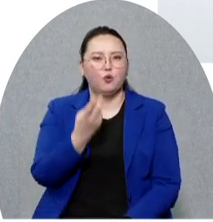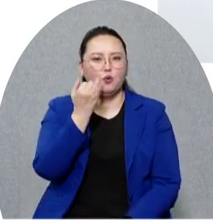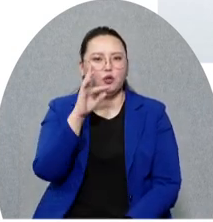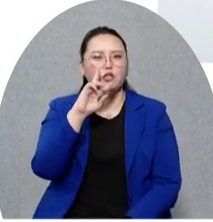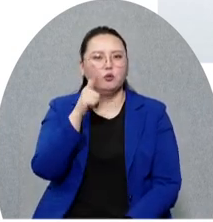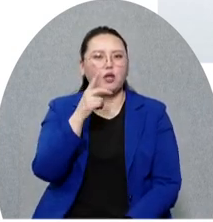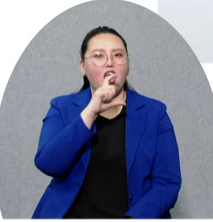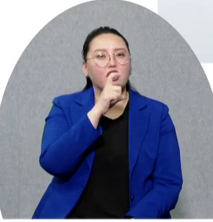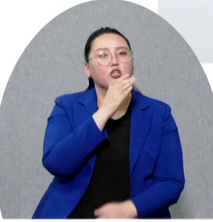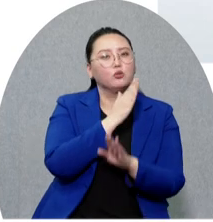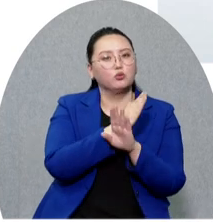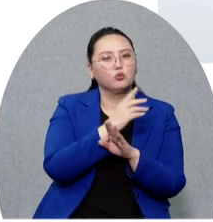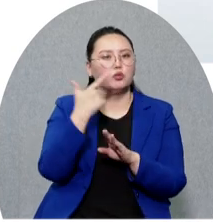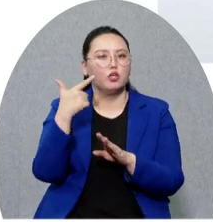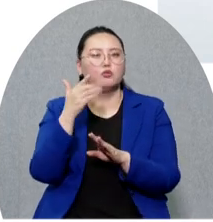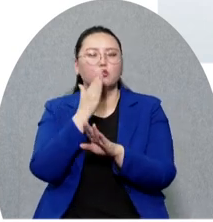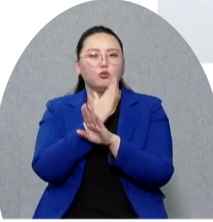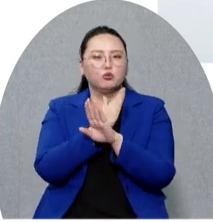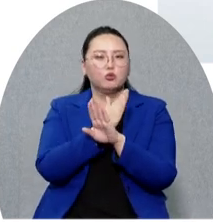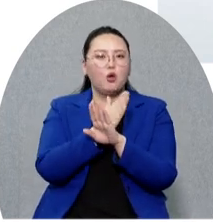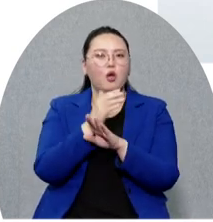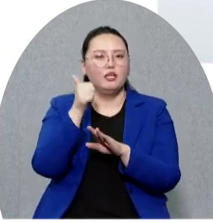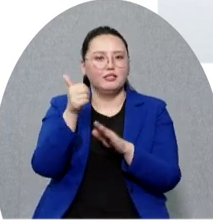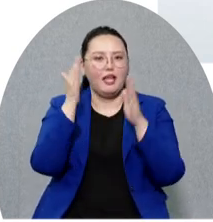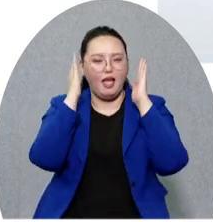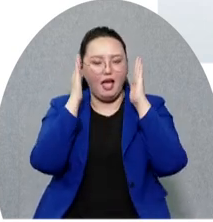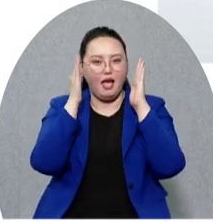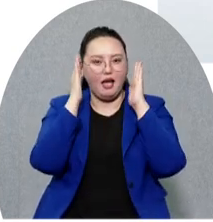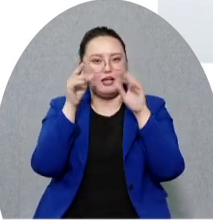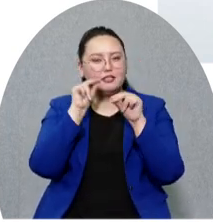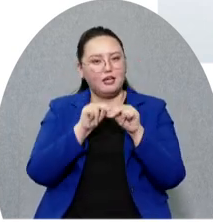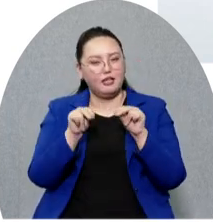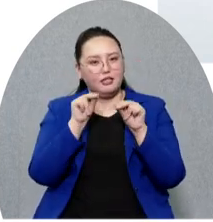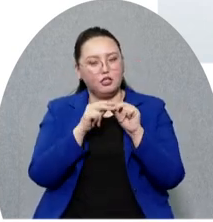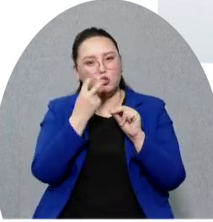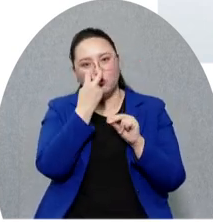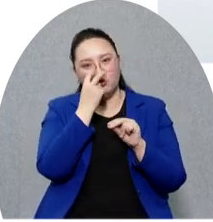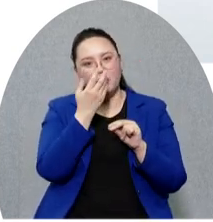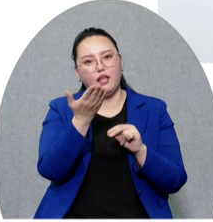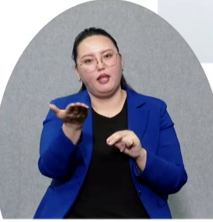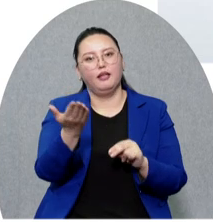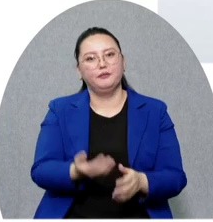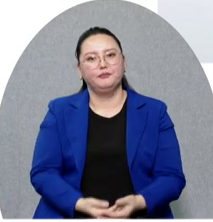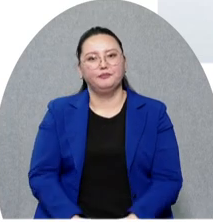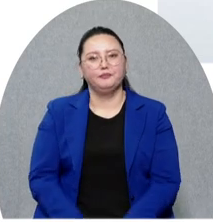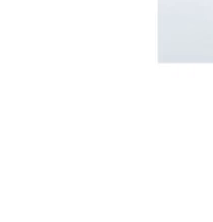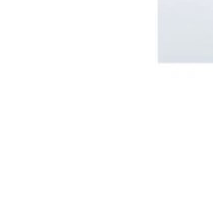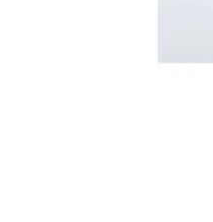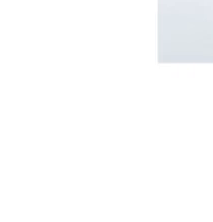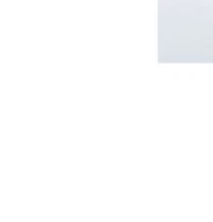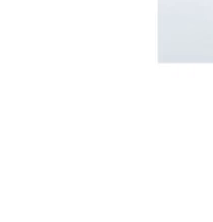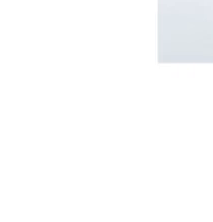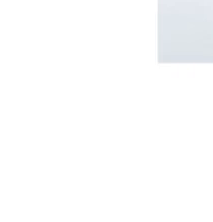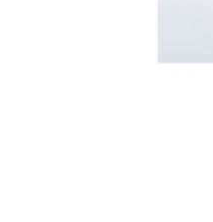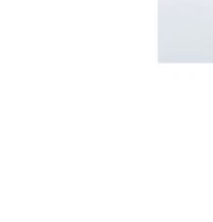Тухайн үйл үг ихшгэр төгсч үү, гүйгүүлэгчээр төгсч үү гэдгийг миний саяны ярьсан шалгуураар аргаар шалгаж